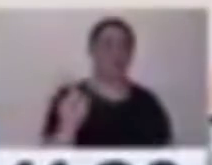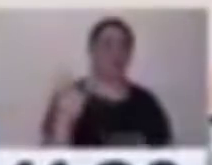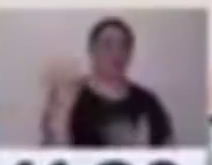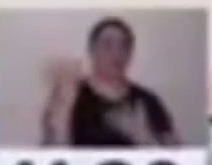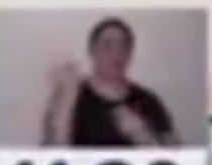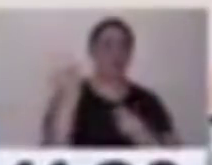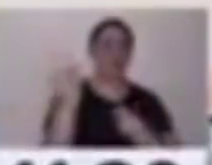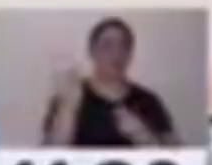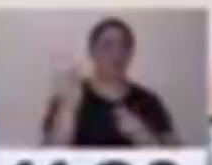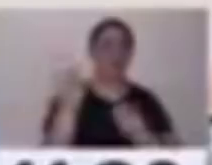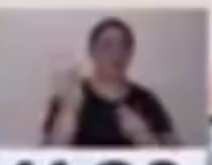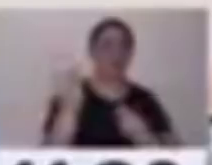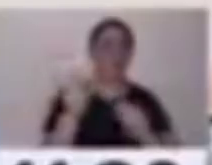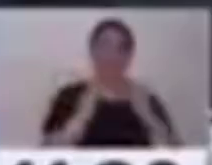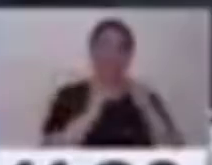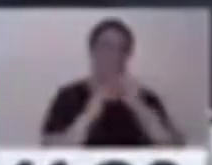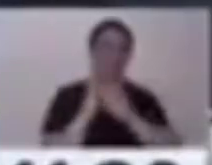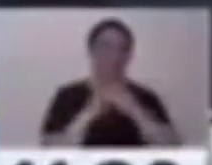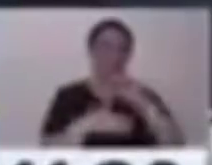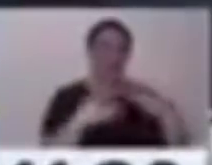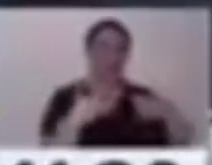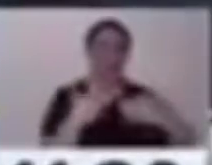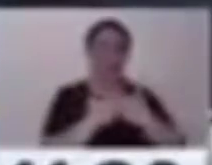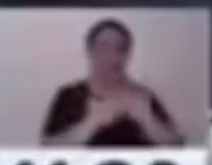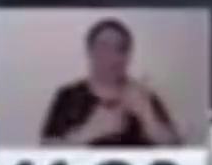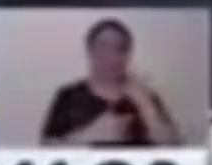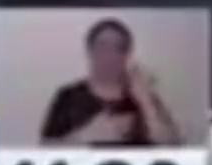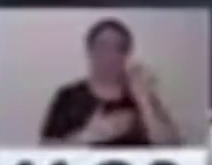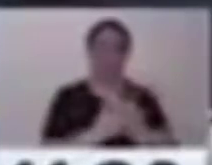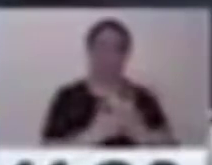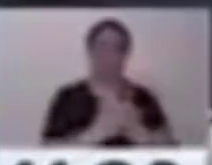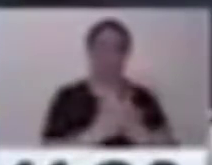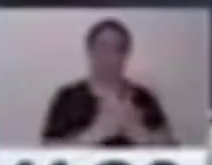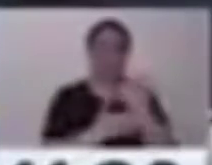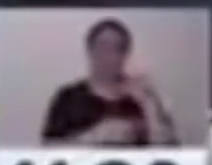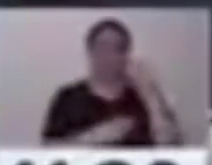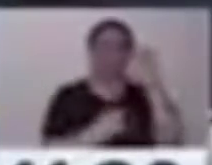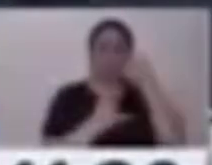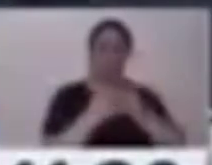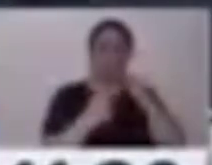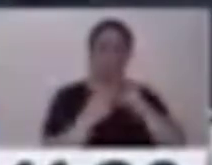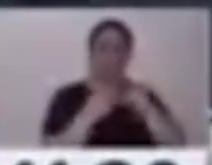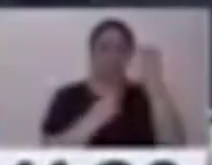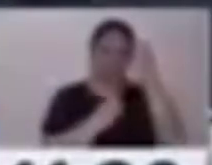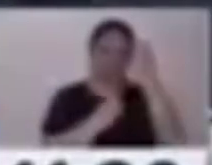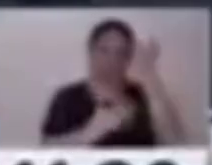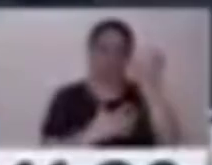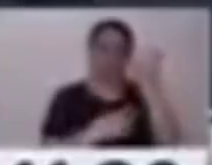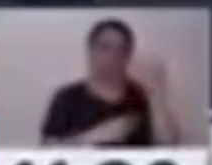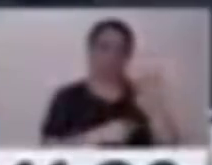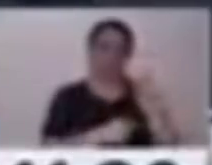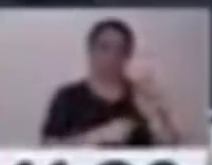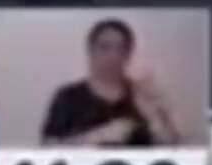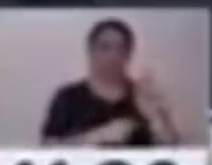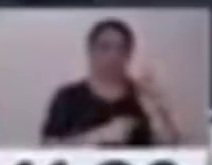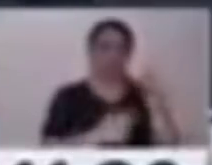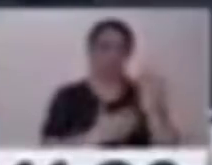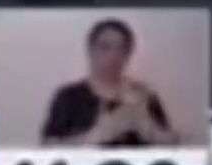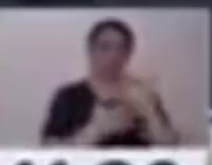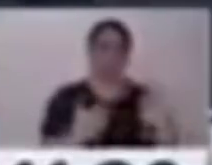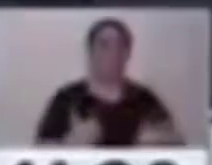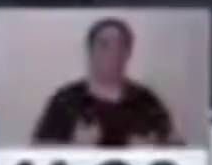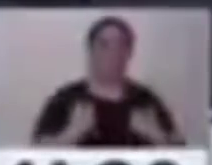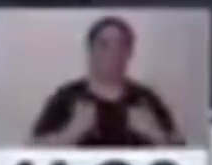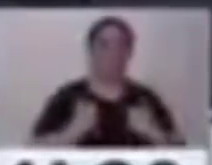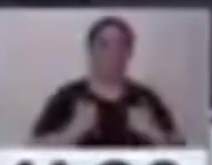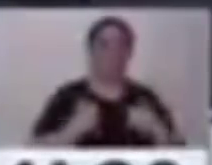natin. Opo, Yusek, kunin ko na lang po yung inyong mensahe sa publiko at syempre doon po sa mga